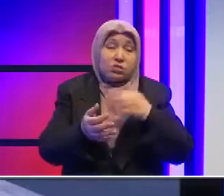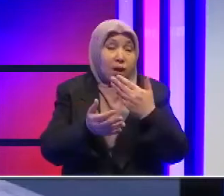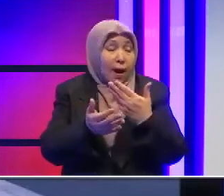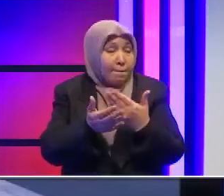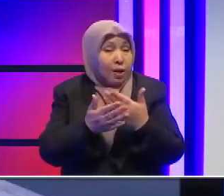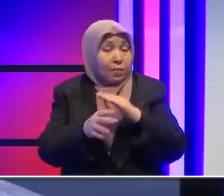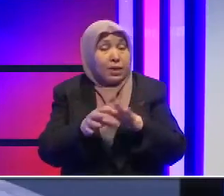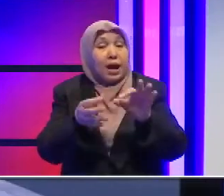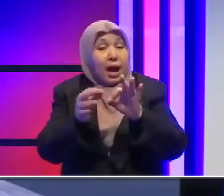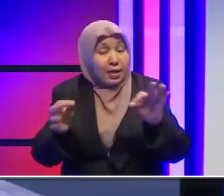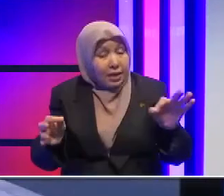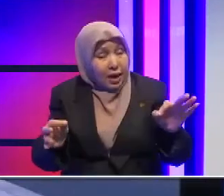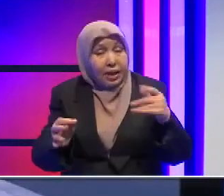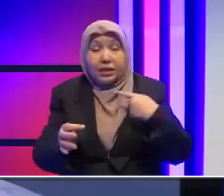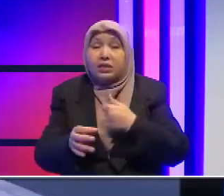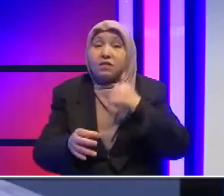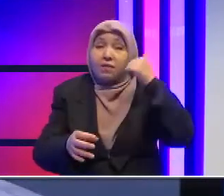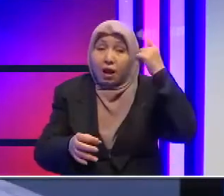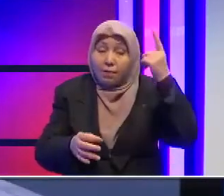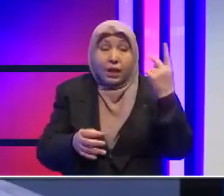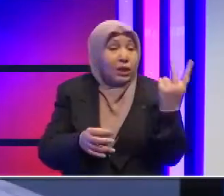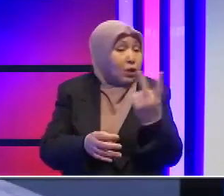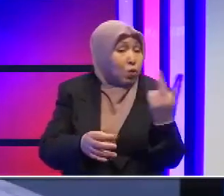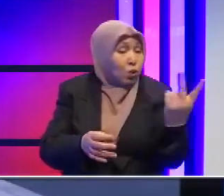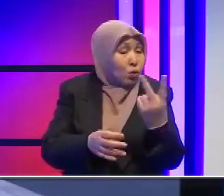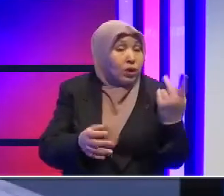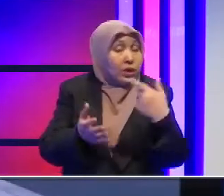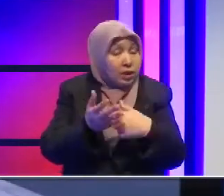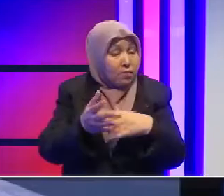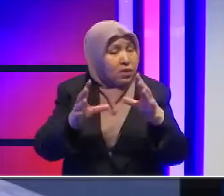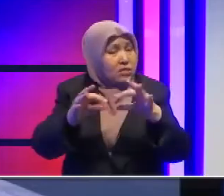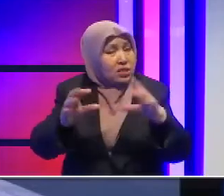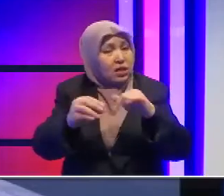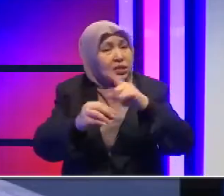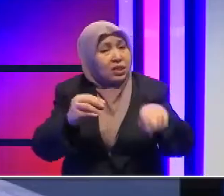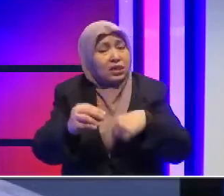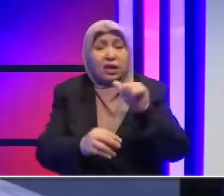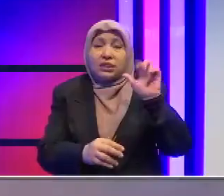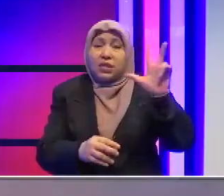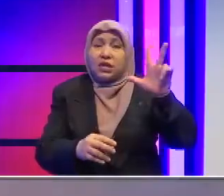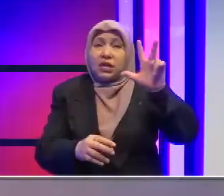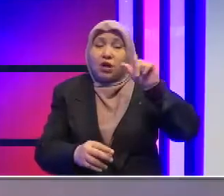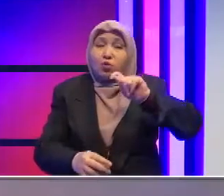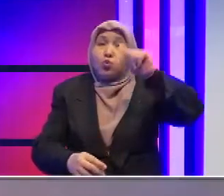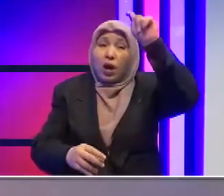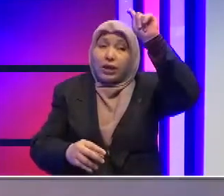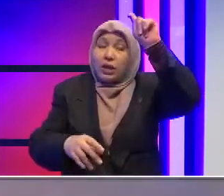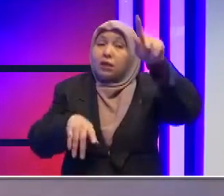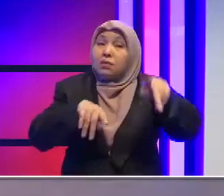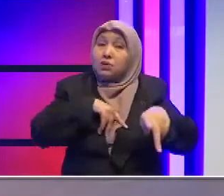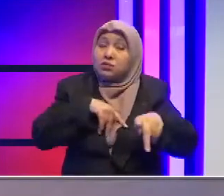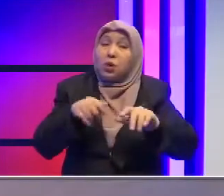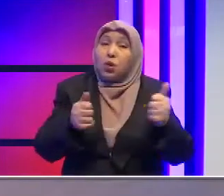manatath thalithatal ukhra, yang kita fahami kedua-dua ayat ini menceritakan berkenaan tentang tiga tuhan yang dimiliki